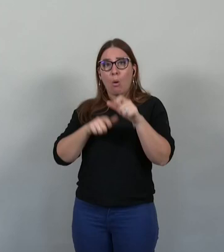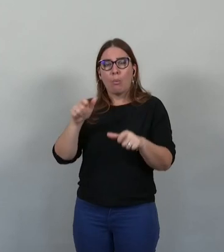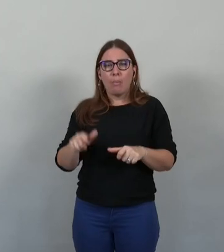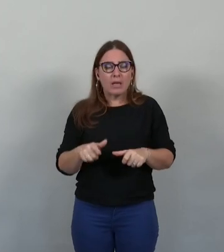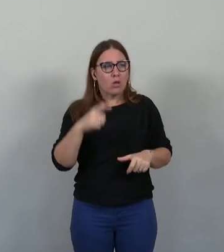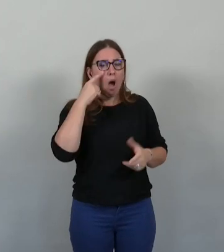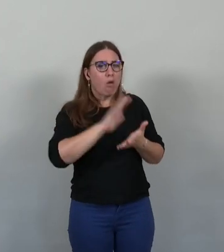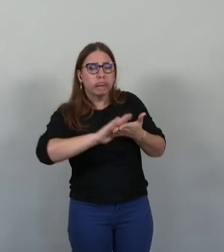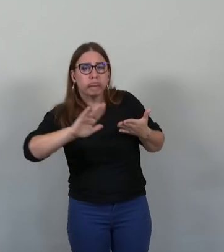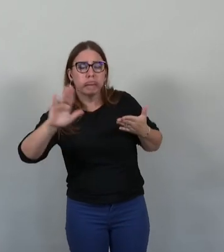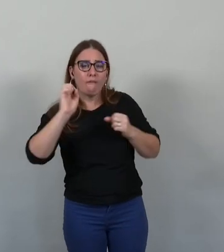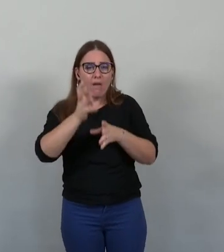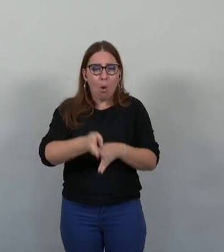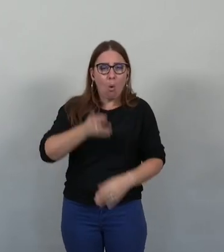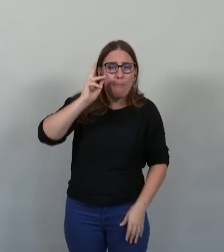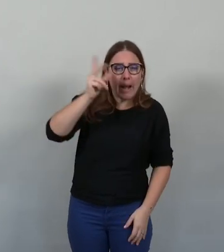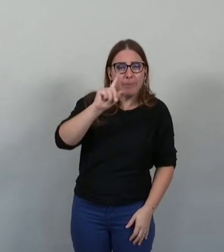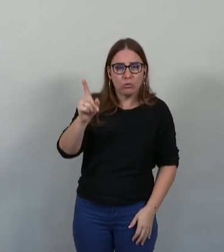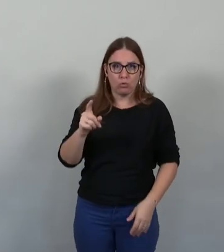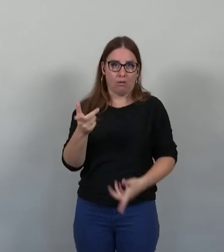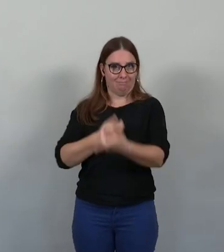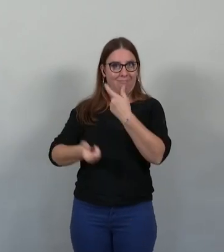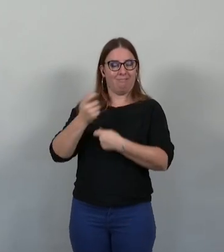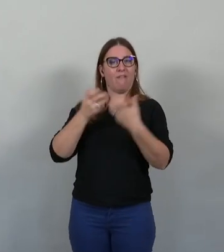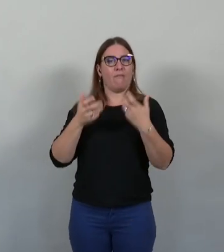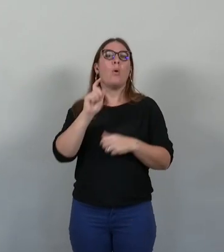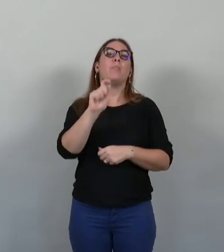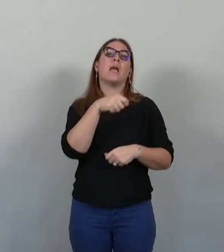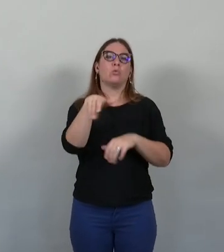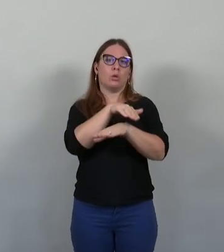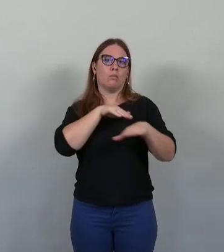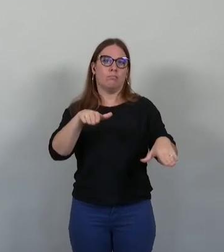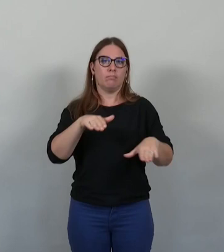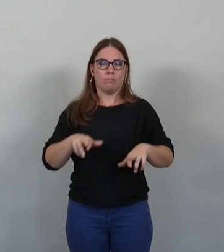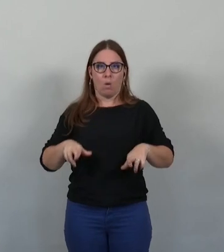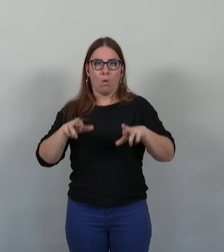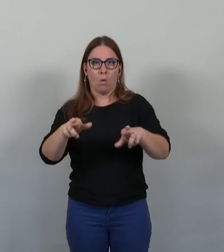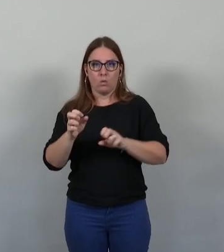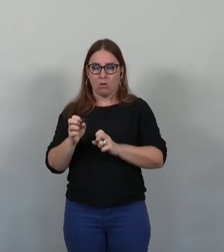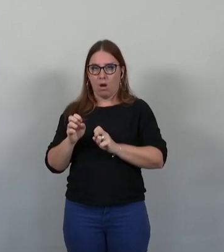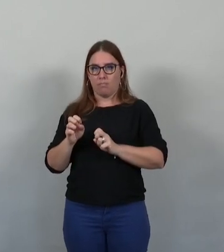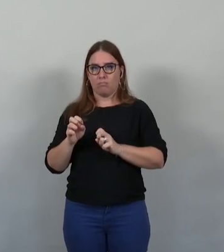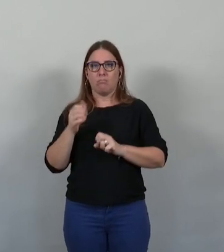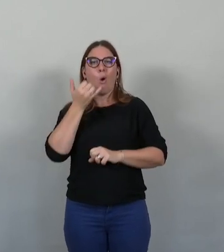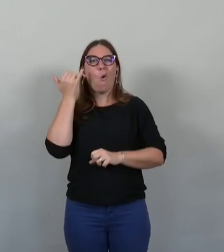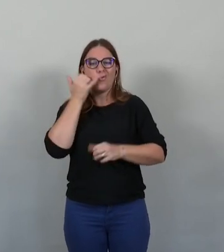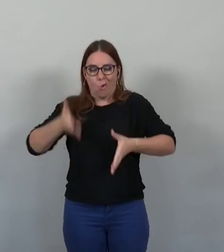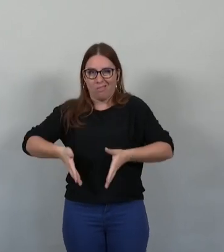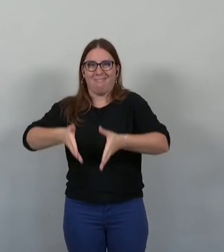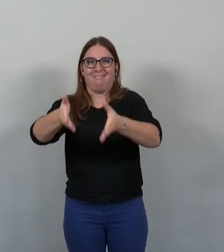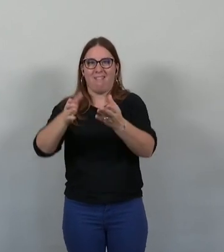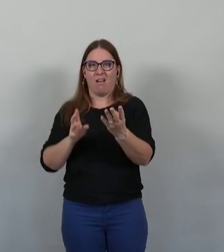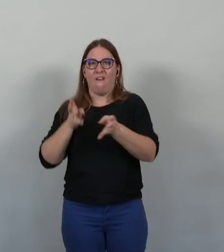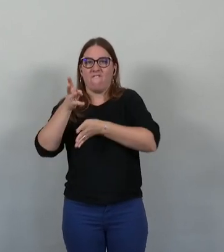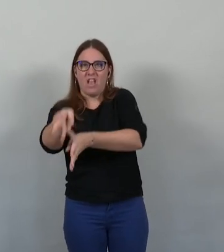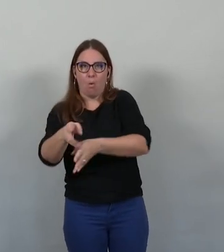pratique du vélo tout ça bien sûr en parallèle du développement d'infrastructures comme les créau vélo qui sécurise à la fois les